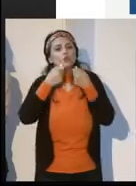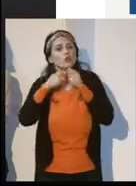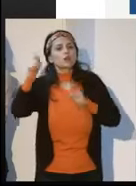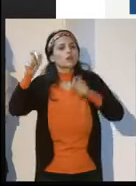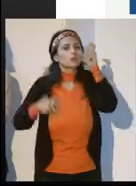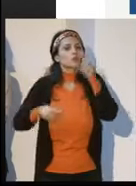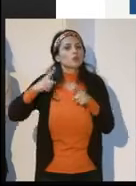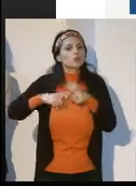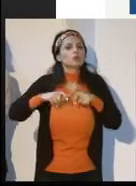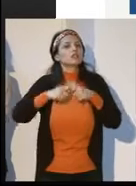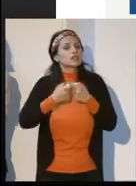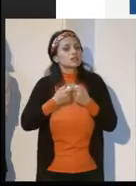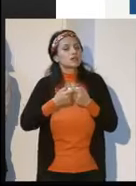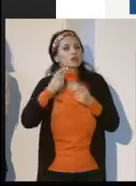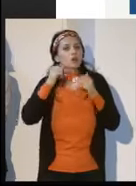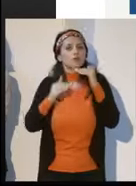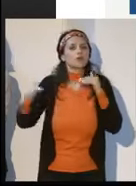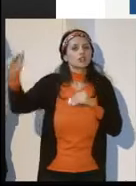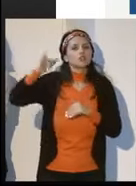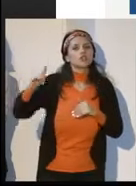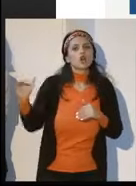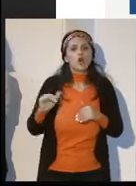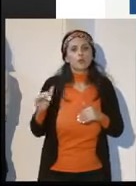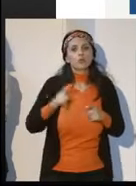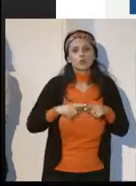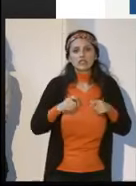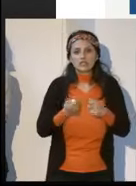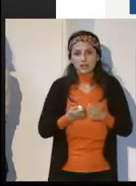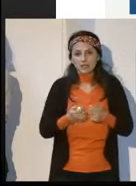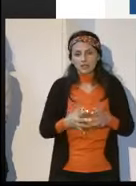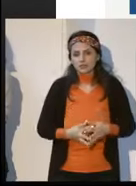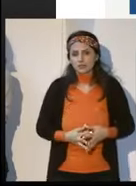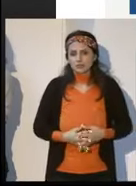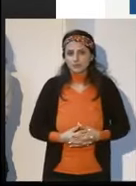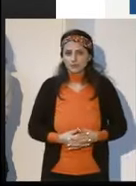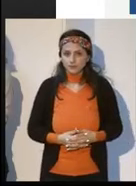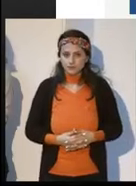persoanele cu dizabilitati adultii si copiii cu dizabilitati